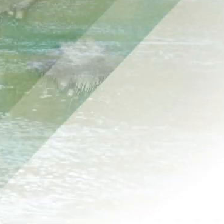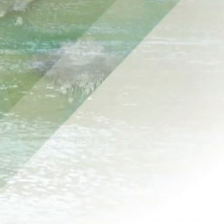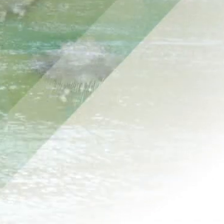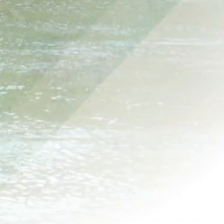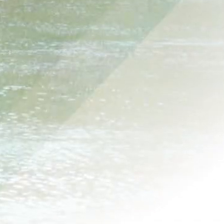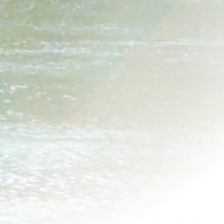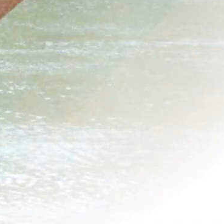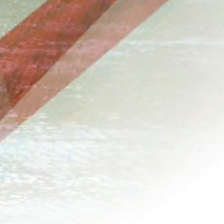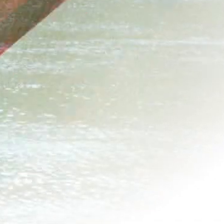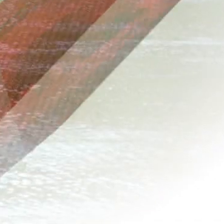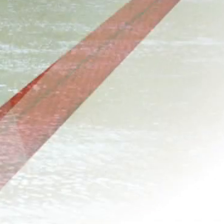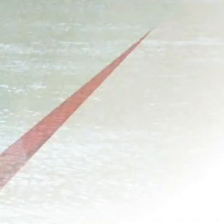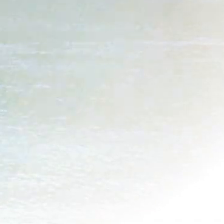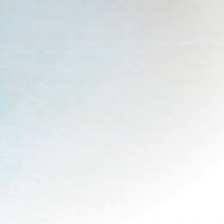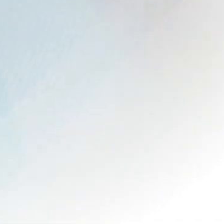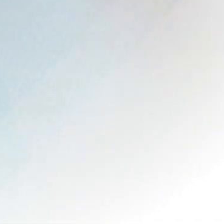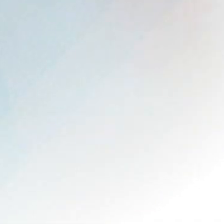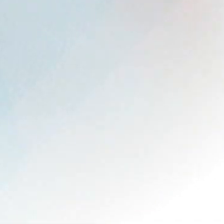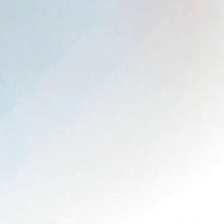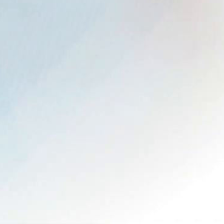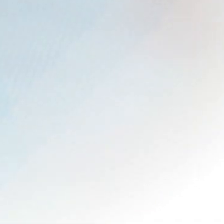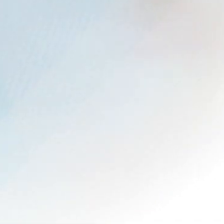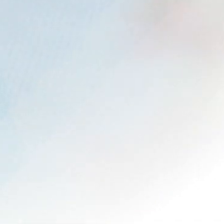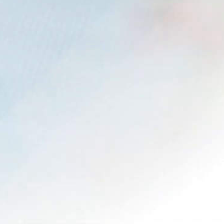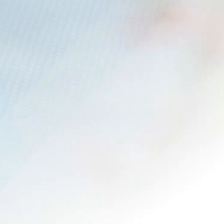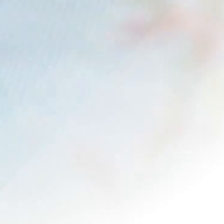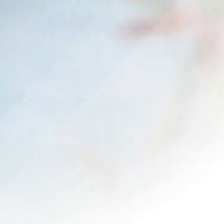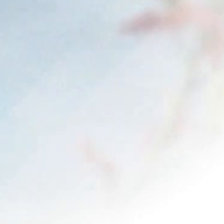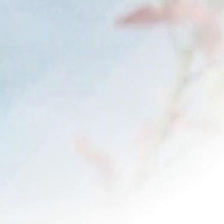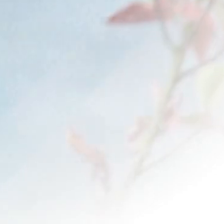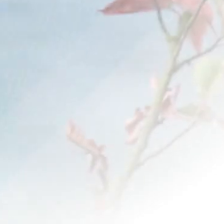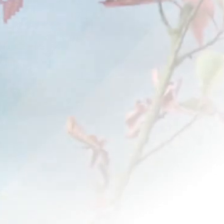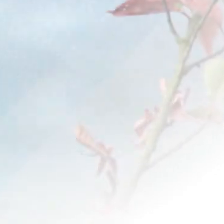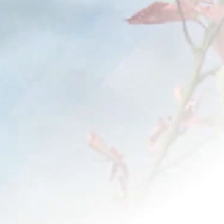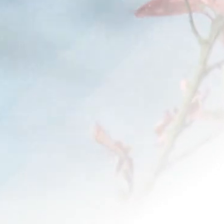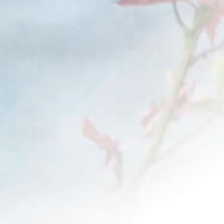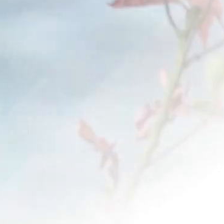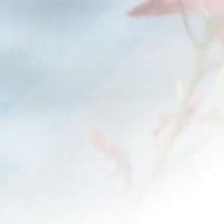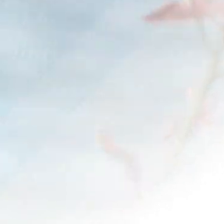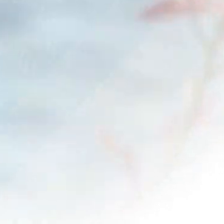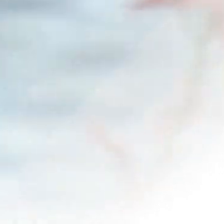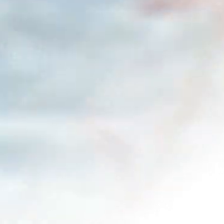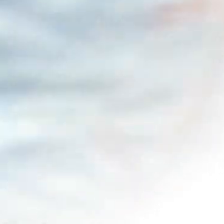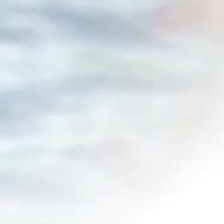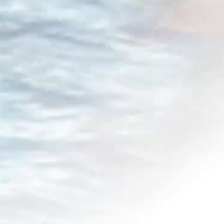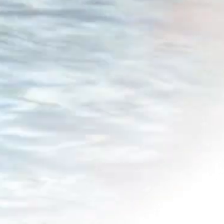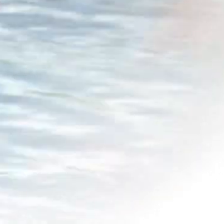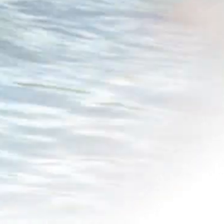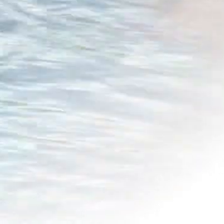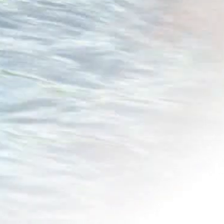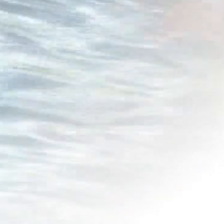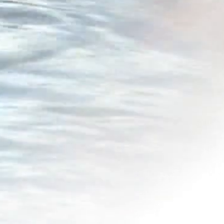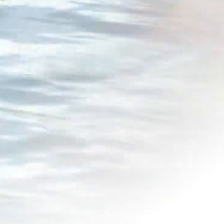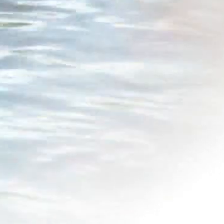1 градуса. Найцяплей у гэты дзень было там жа ў Ваўкавыску ў 1964 годзе. Было зафіксавана